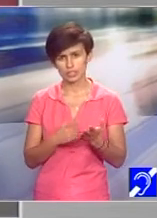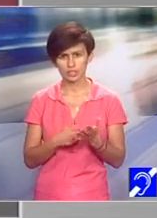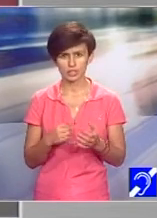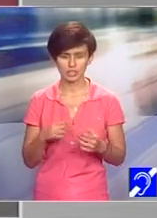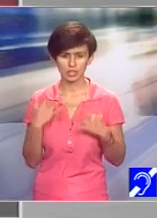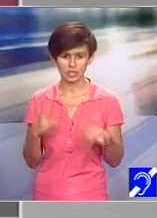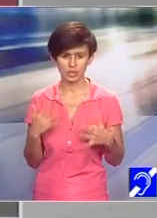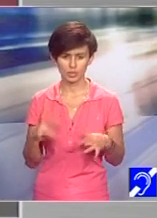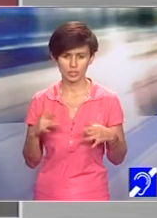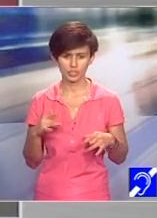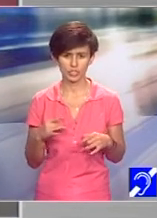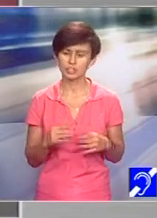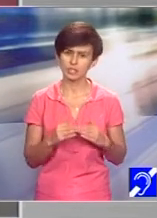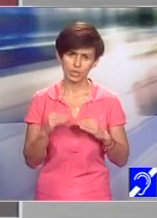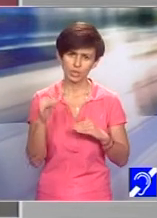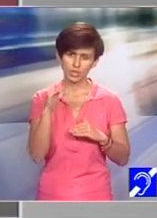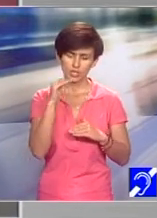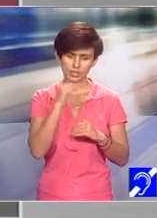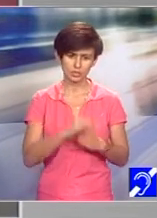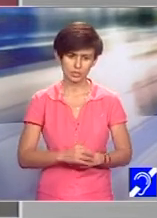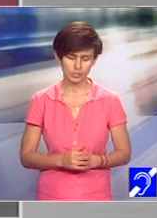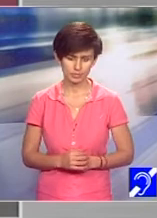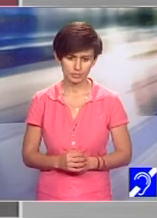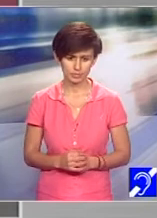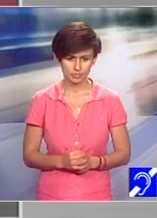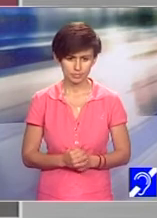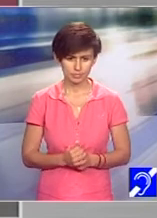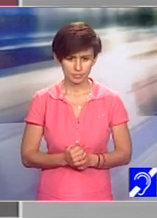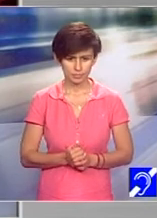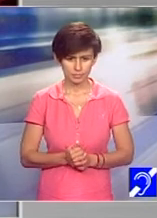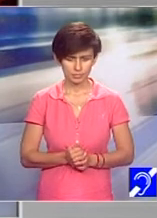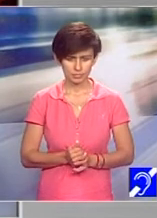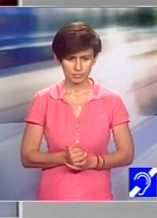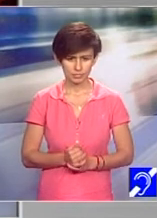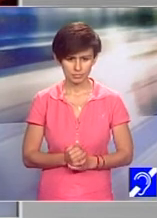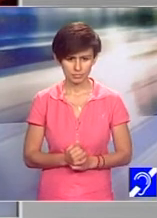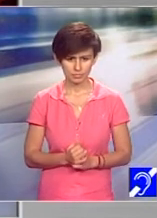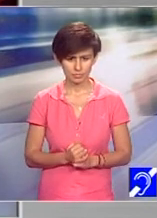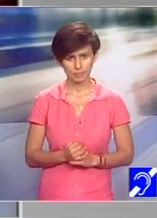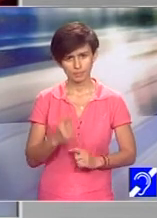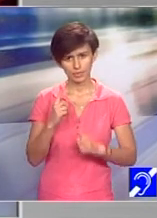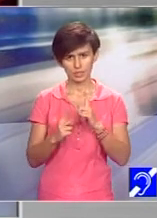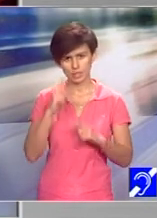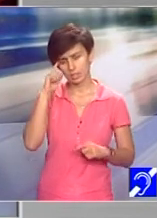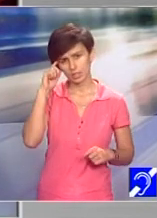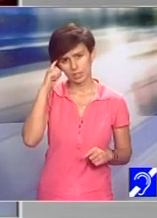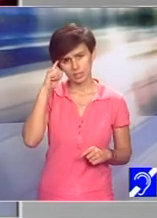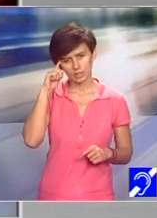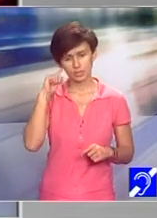alte solicitări, pentru că nu doar urgențe. Ținând cont că spitalul județean este un mamut, dar